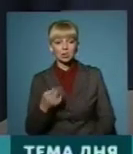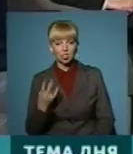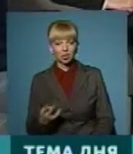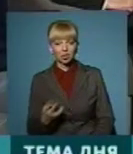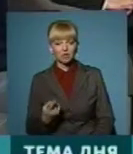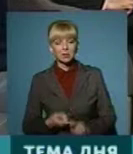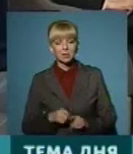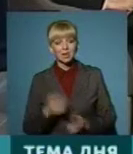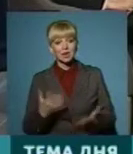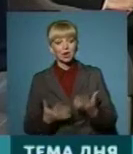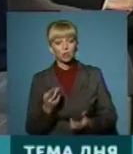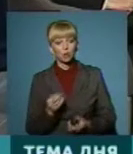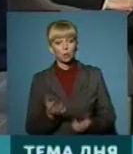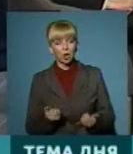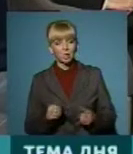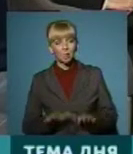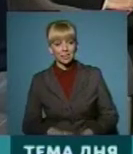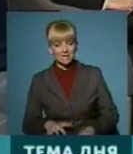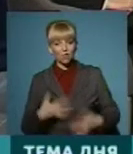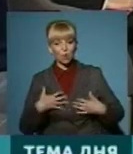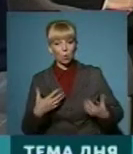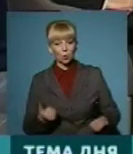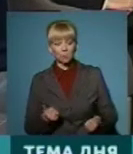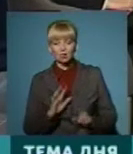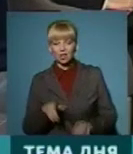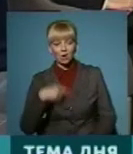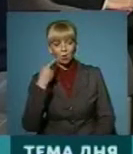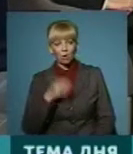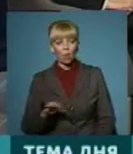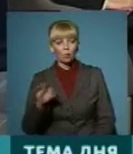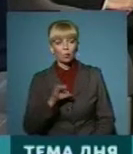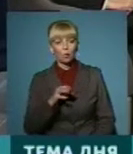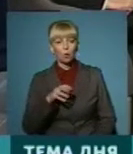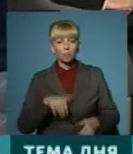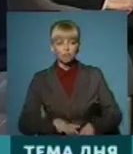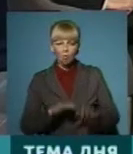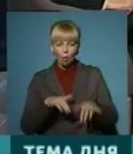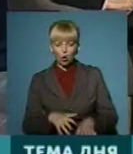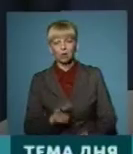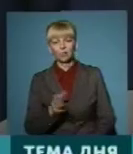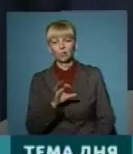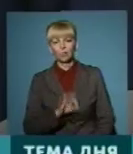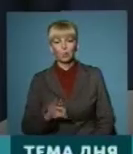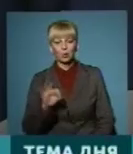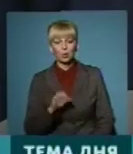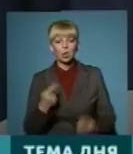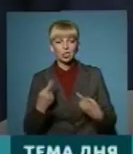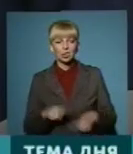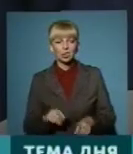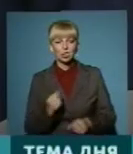Це якщо брати місцеве оздоровлення, не говорячи про море, про